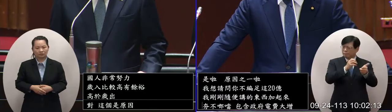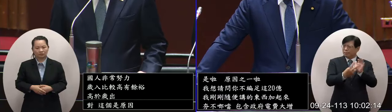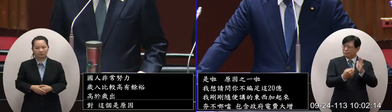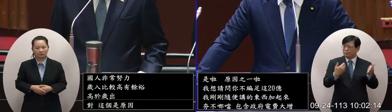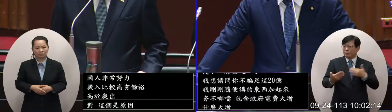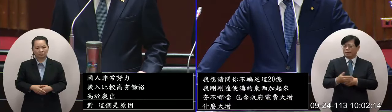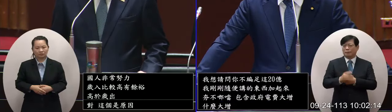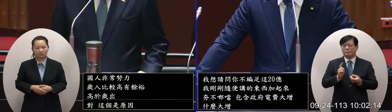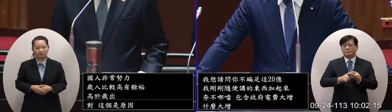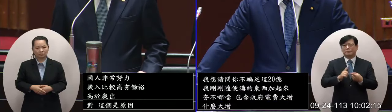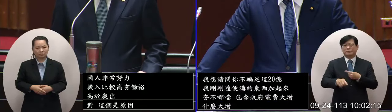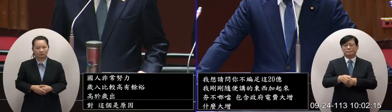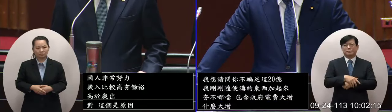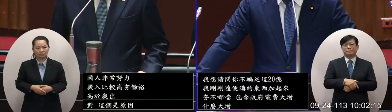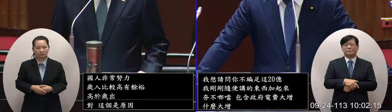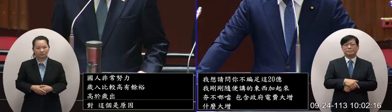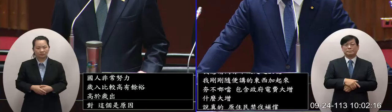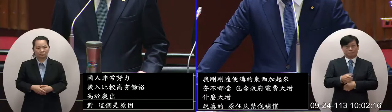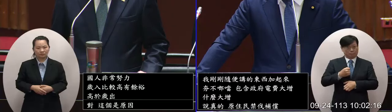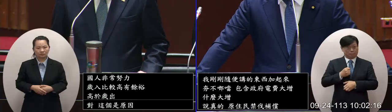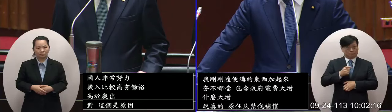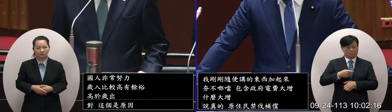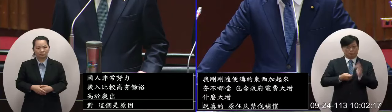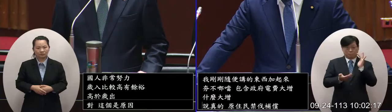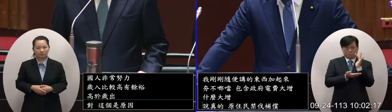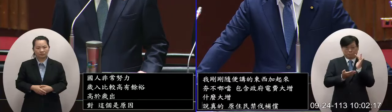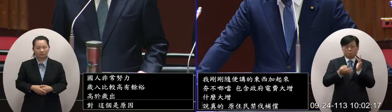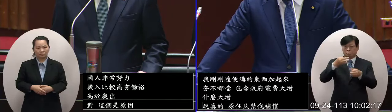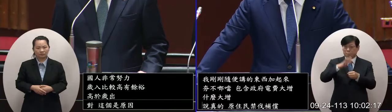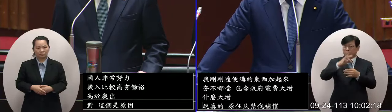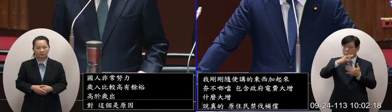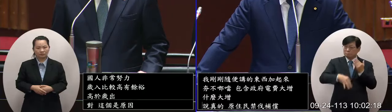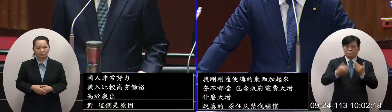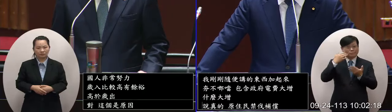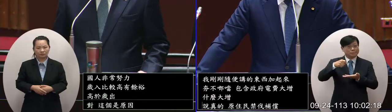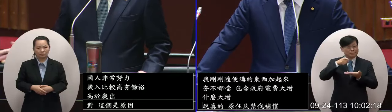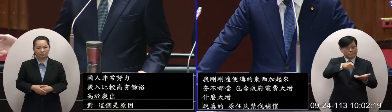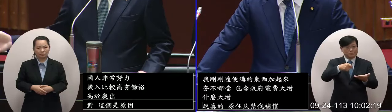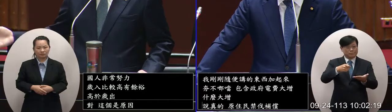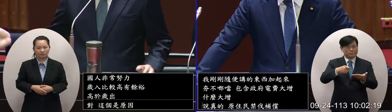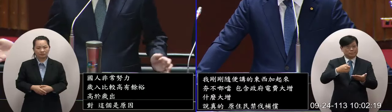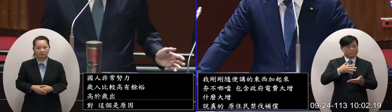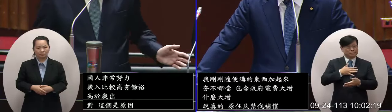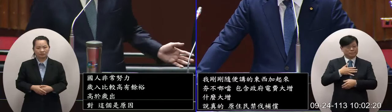对不对？你知道这个禁法补偿条例提出来，你知道是谁提案的吗？